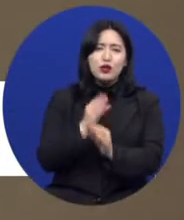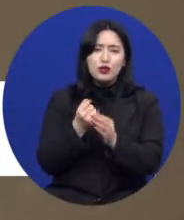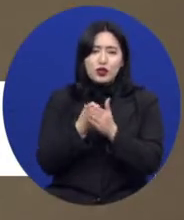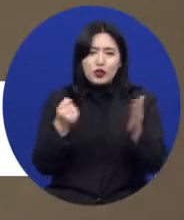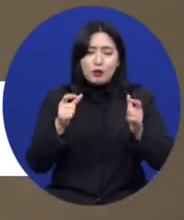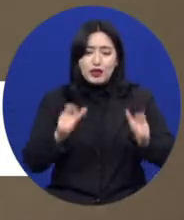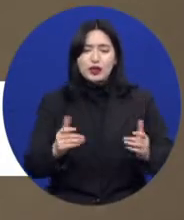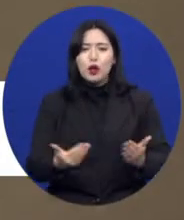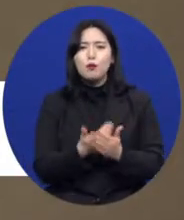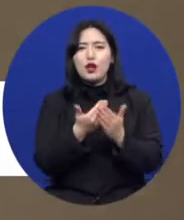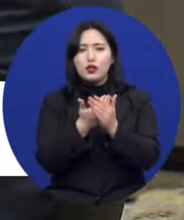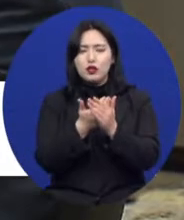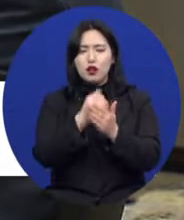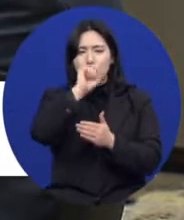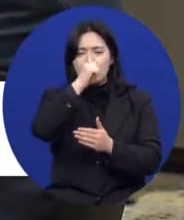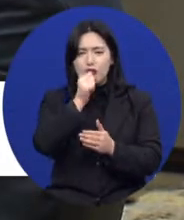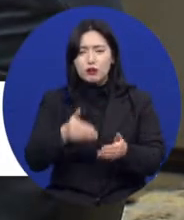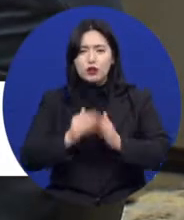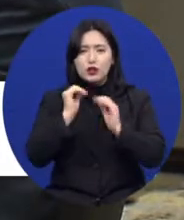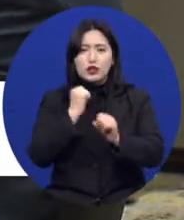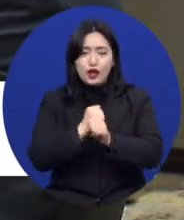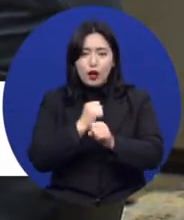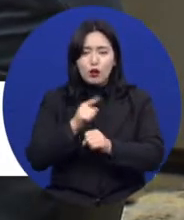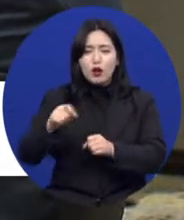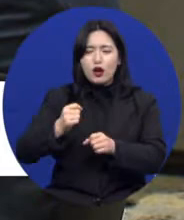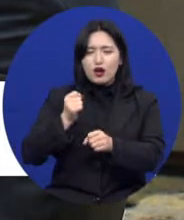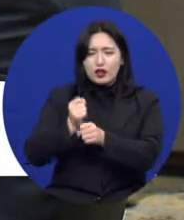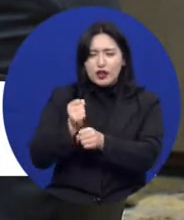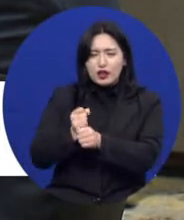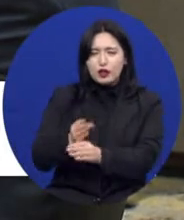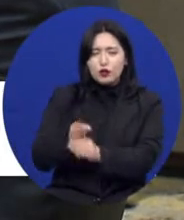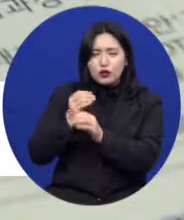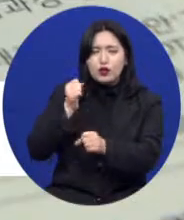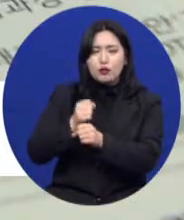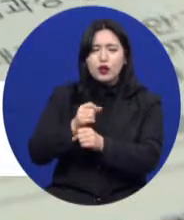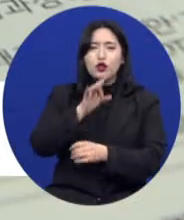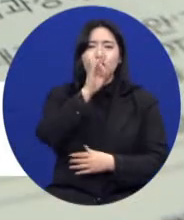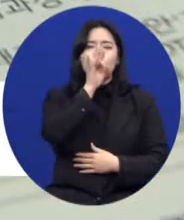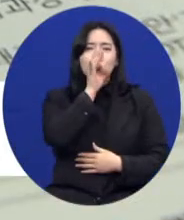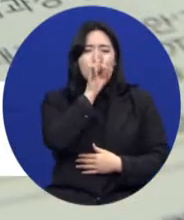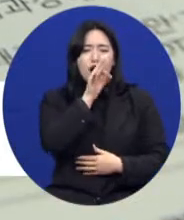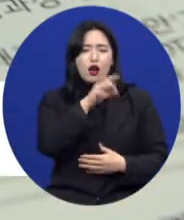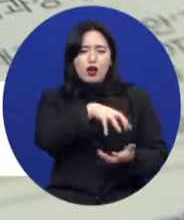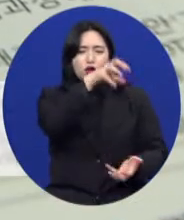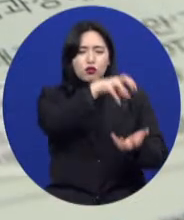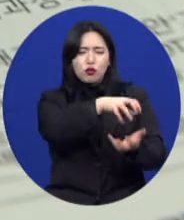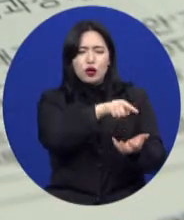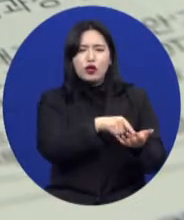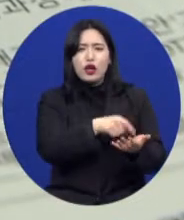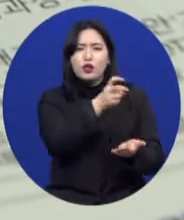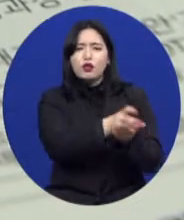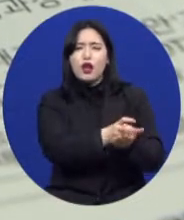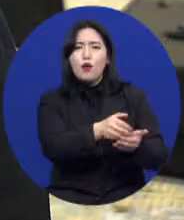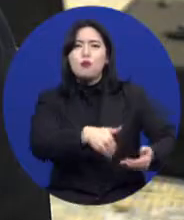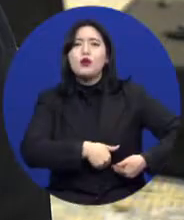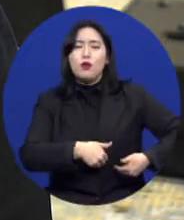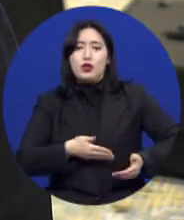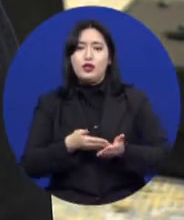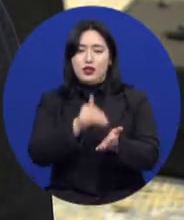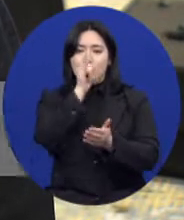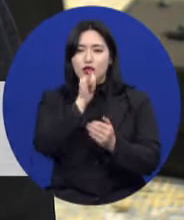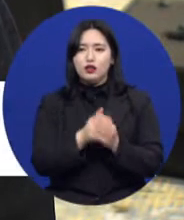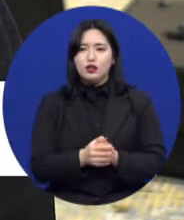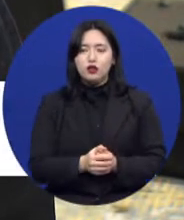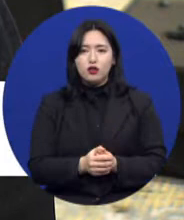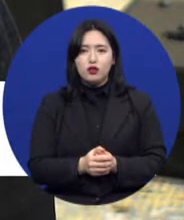방송 발전 기금을 설치하고 지역 생산 콘텐츠에 중앙 방송 쿼터제를 도입해야 한다는 주장도 나왔습니다. 지역